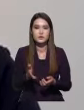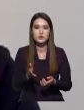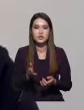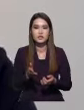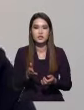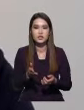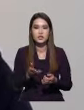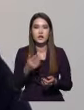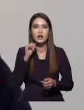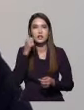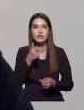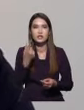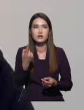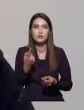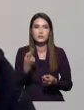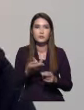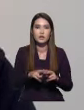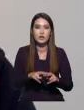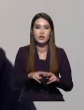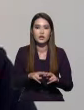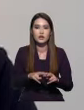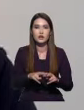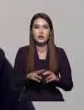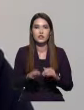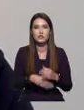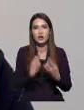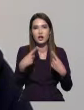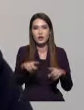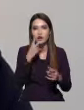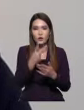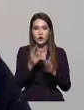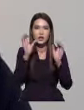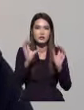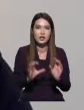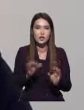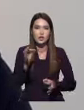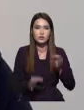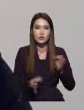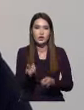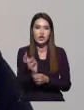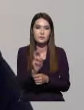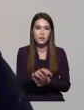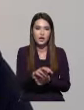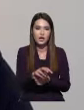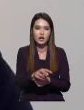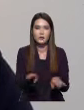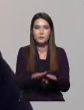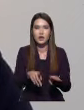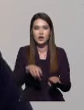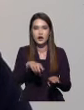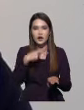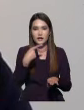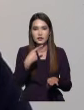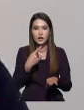бірақ ертең бір азамат сол заңды көріп, конституциялық сотқа барып, былай айтады. Осы